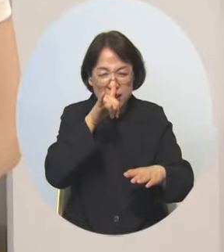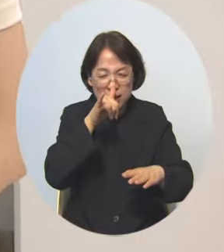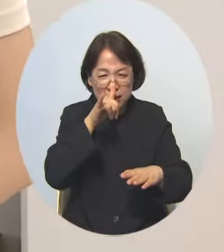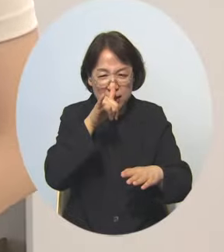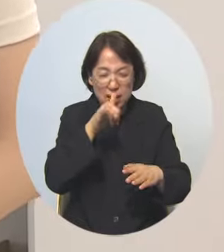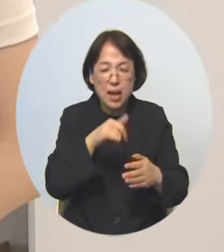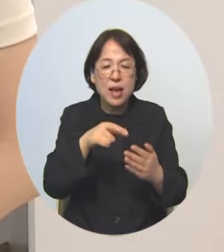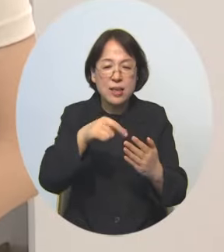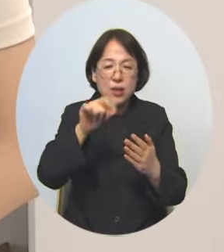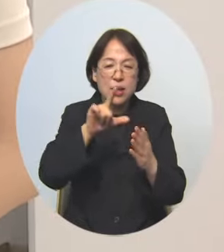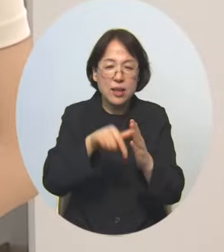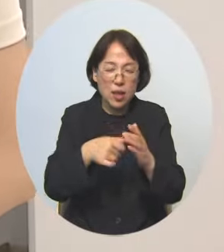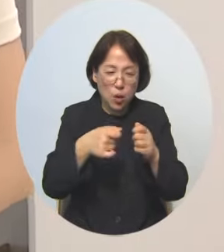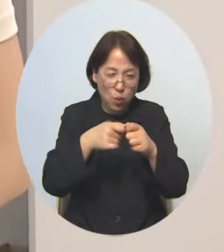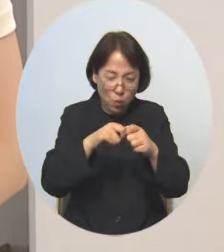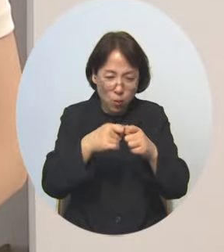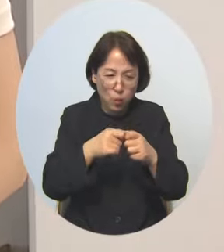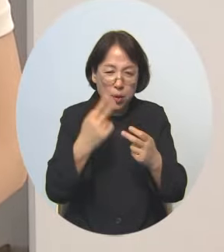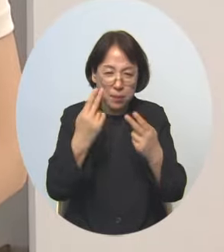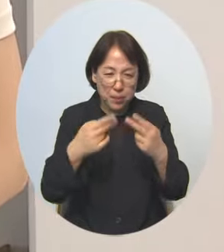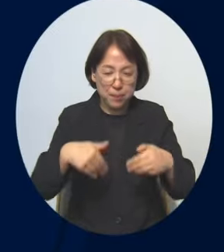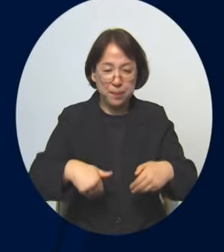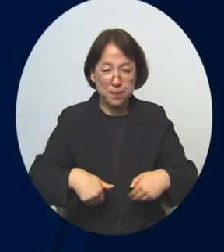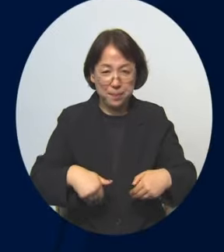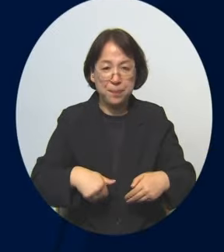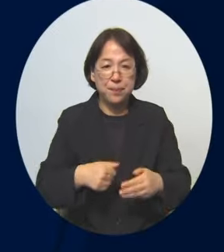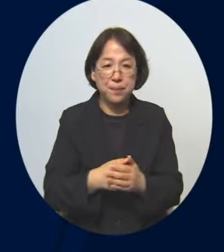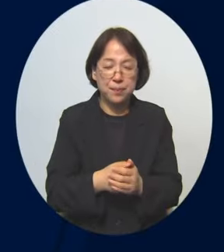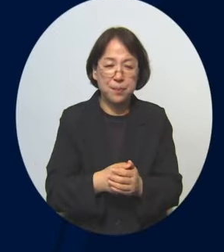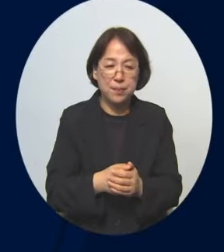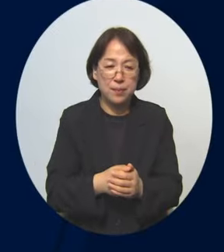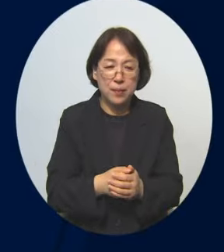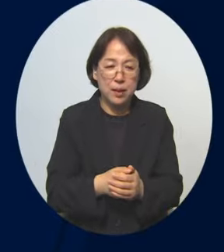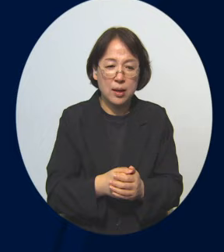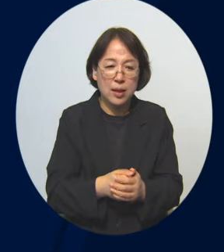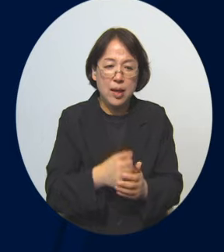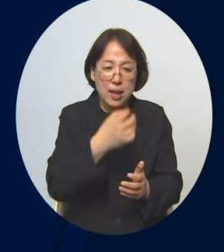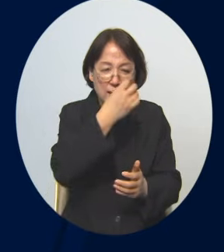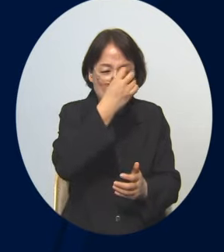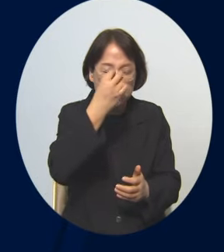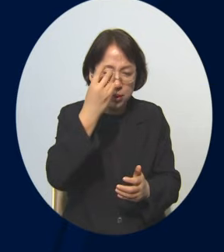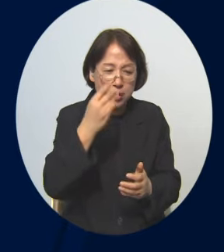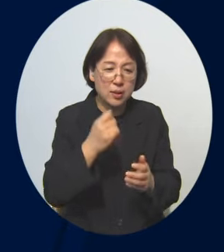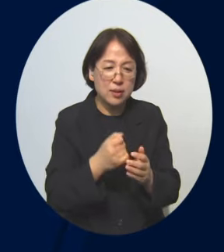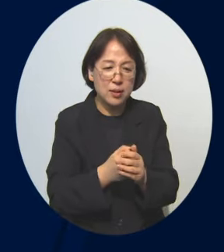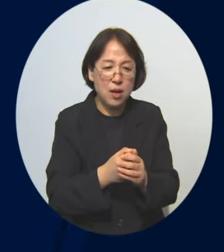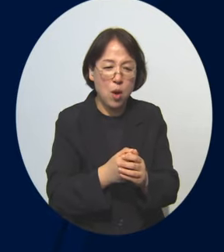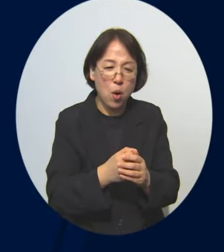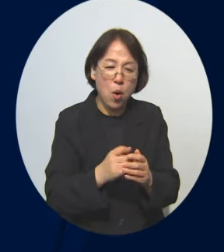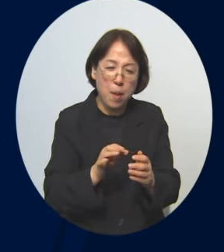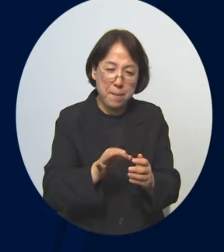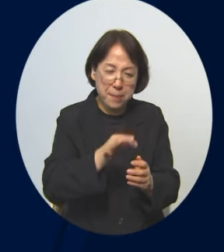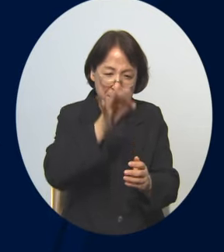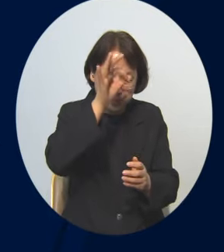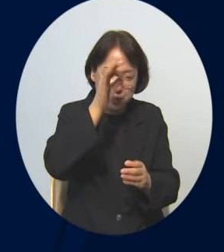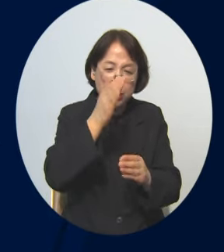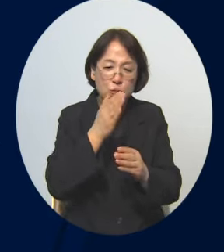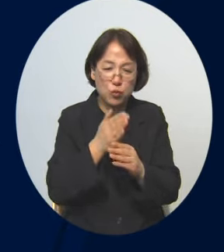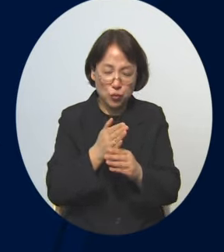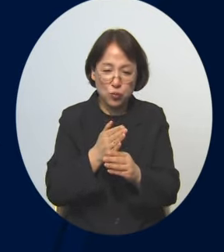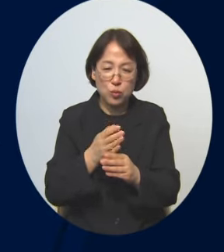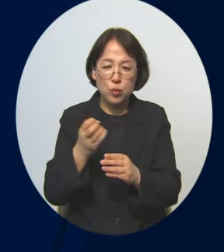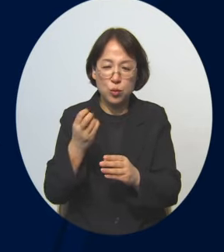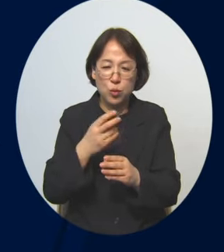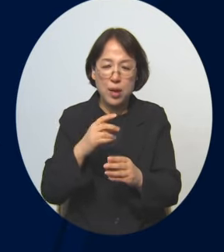제품 선택 시 꼼꼼한 비교가 필요합니다. 소비자원에 따르면 삼성전자의 고가, 중저가 제품과